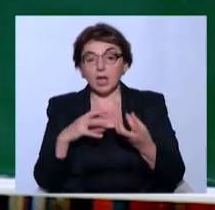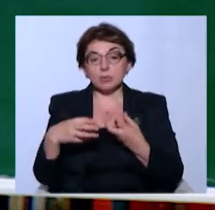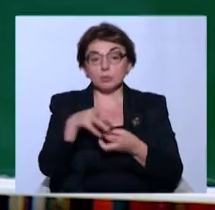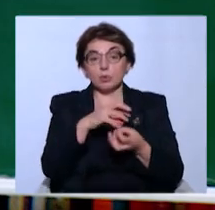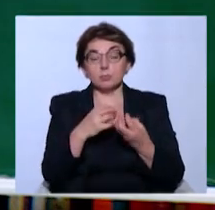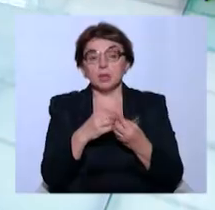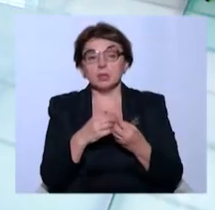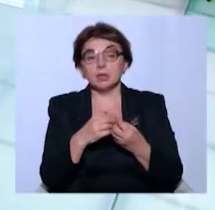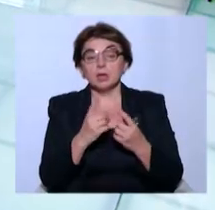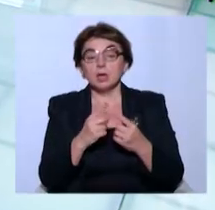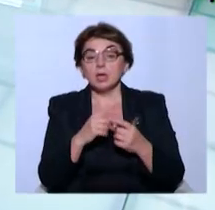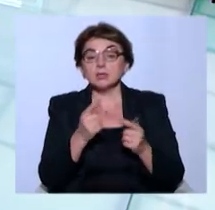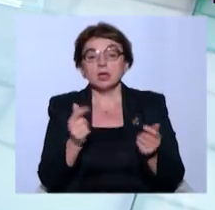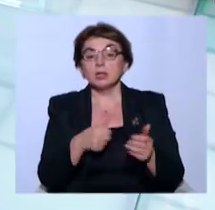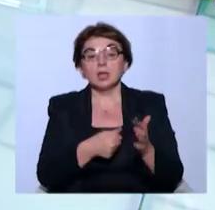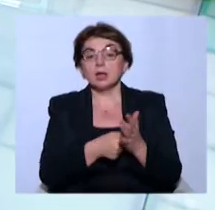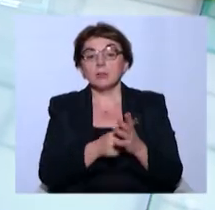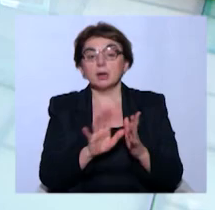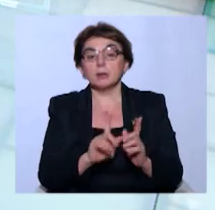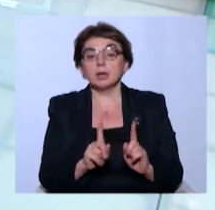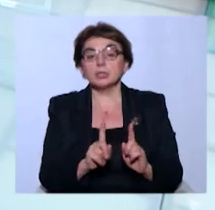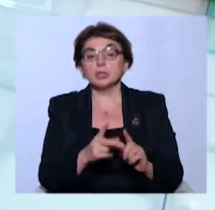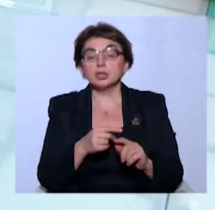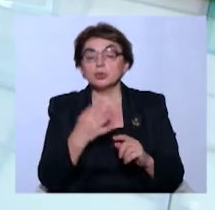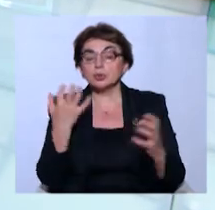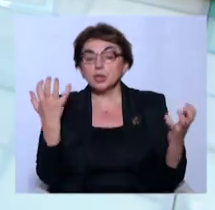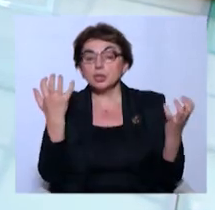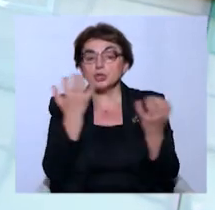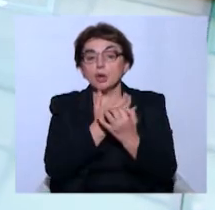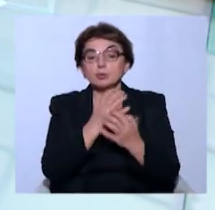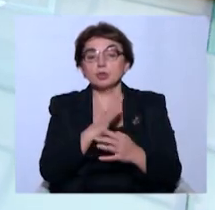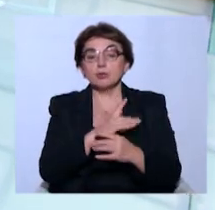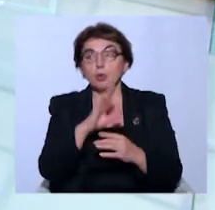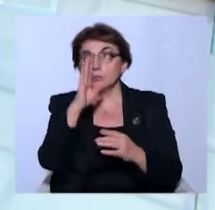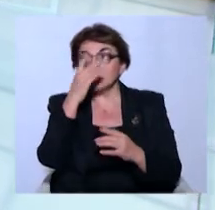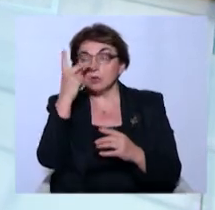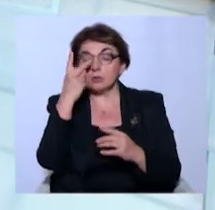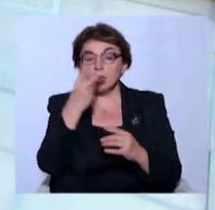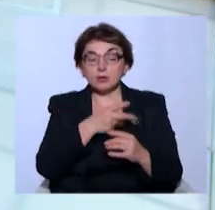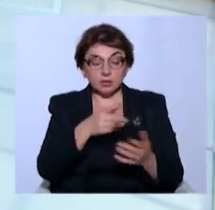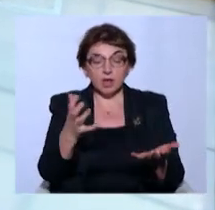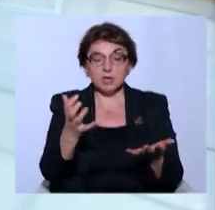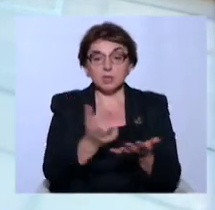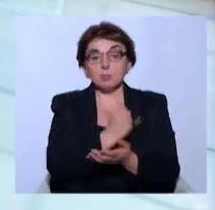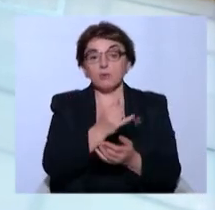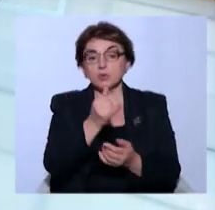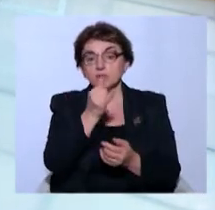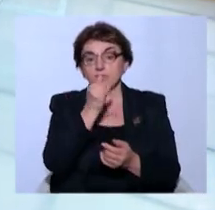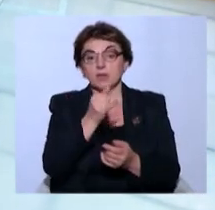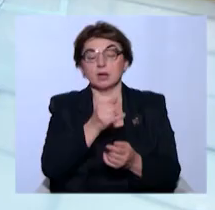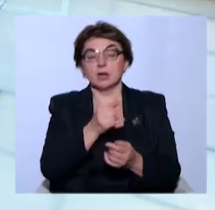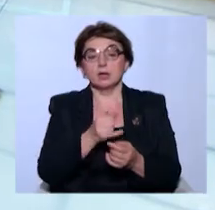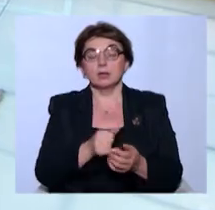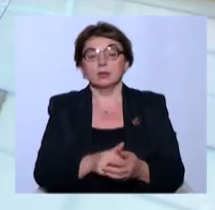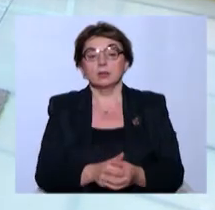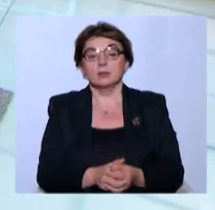ეს აძლევს საშუალებას, რომ ის იყოს შეუმჩნეველი მტრისაგან, რომ მტერმა ან მტაცებელმა ეს